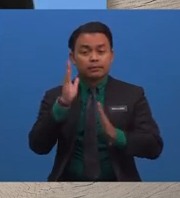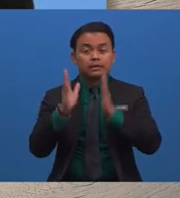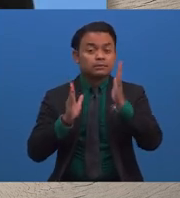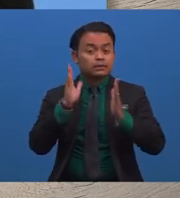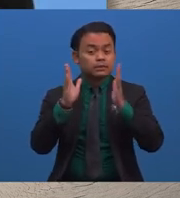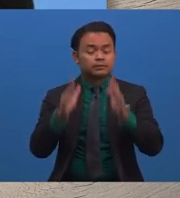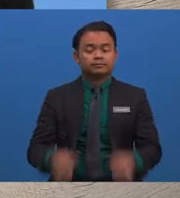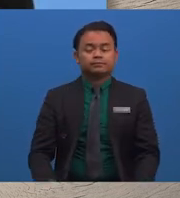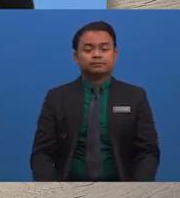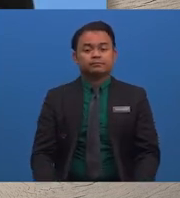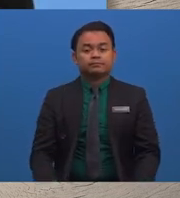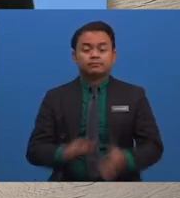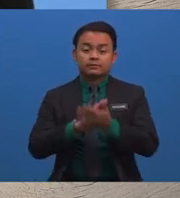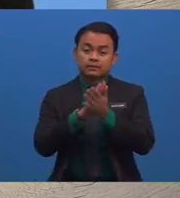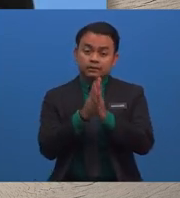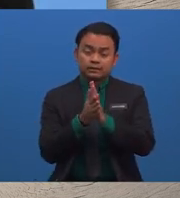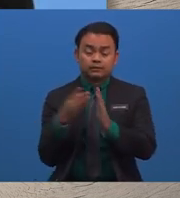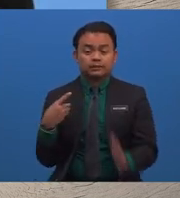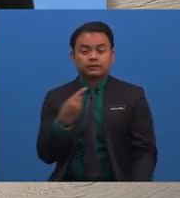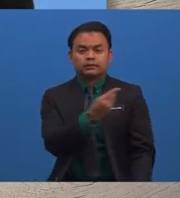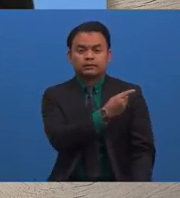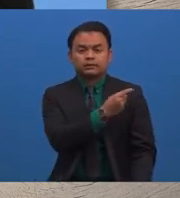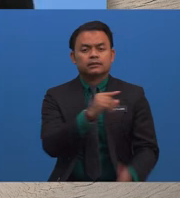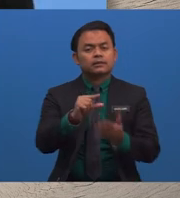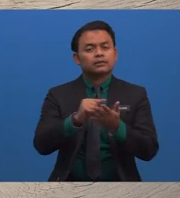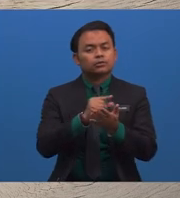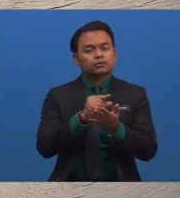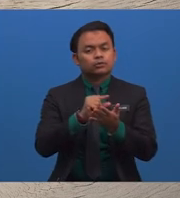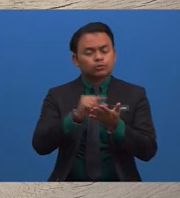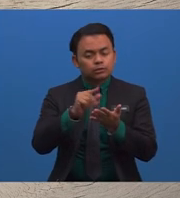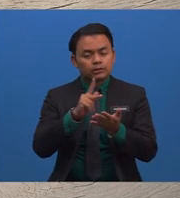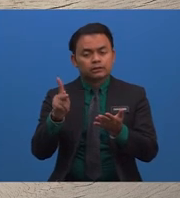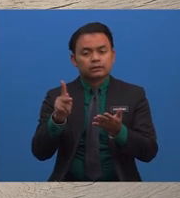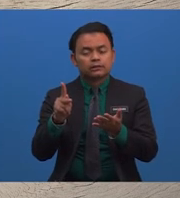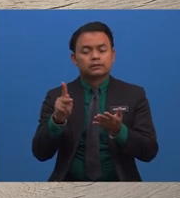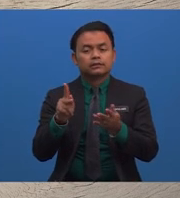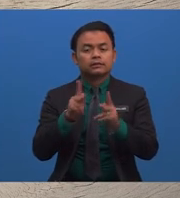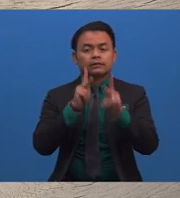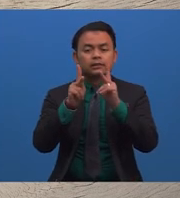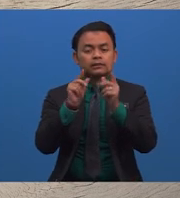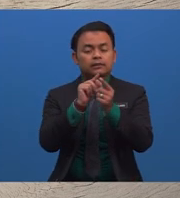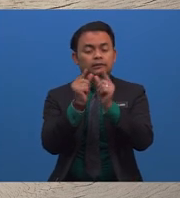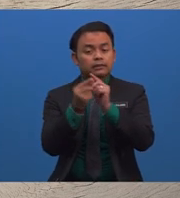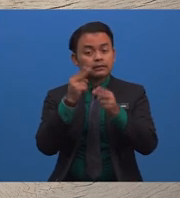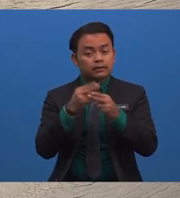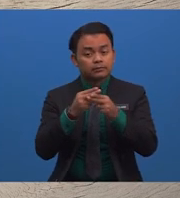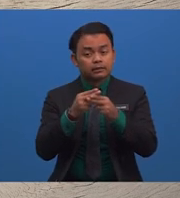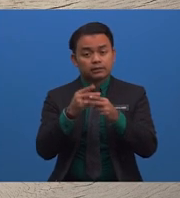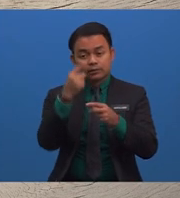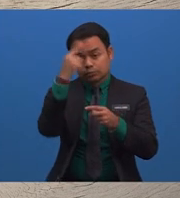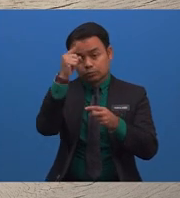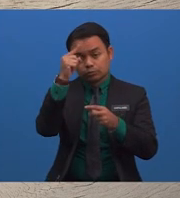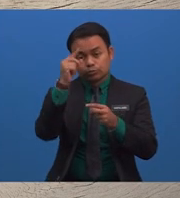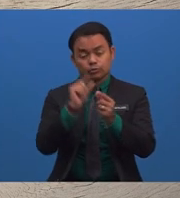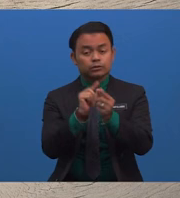Oleh itu, kita menggunakan kata ganti nama untuk menggantikan nama diri kita.